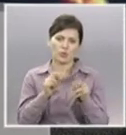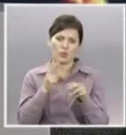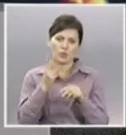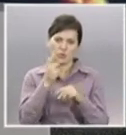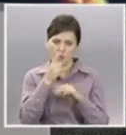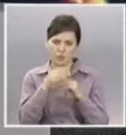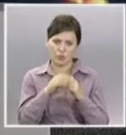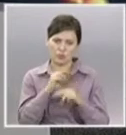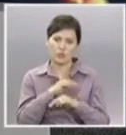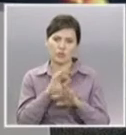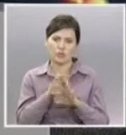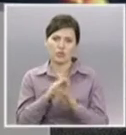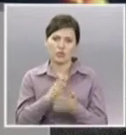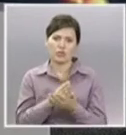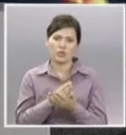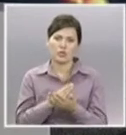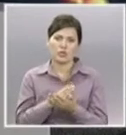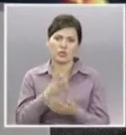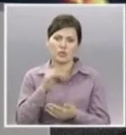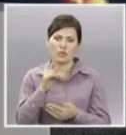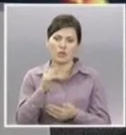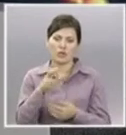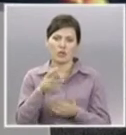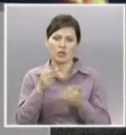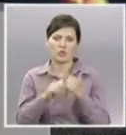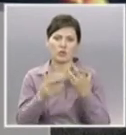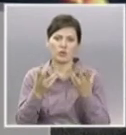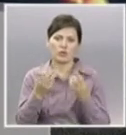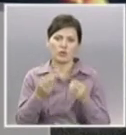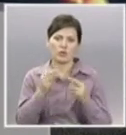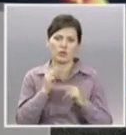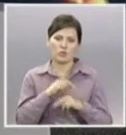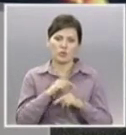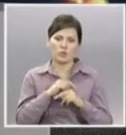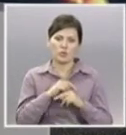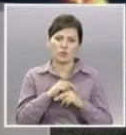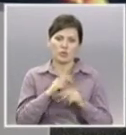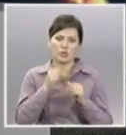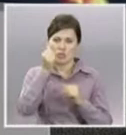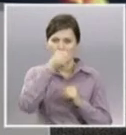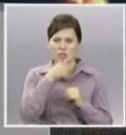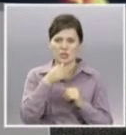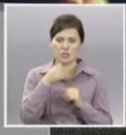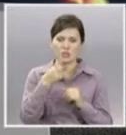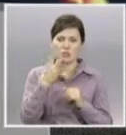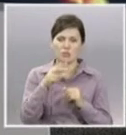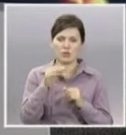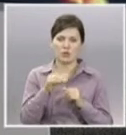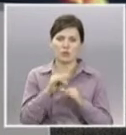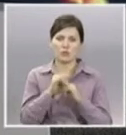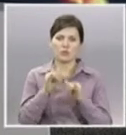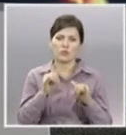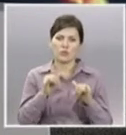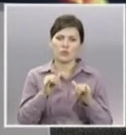200-ге жуық адам жұмыс істейді. Мұрағаттың жұмысы бұл күнделікті жұмыс. Жылына 20 мыңға аса